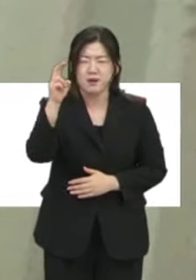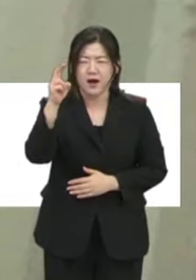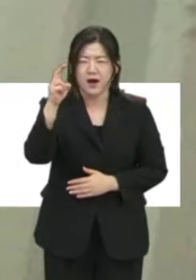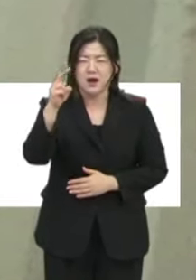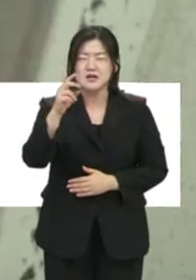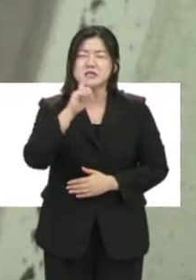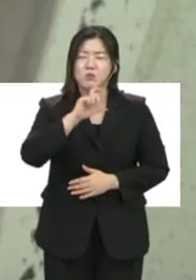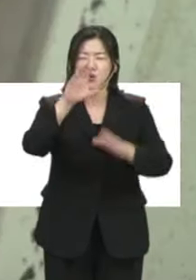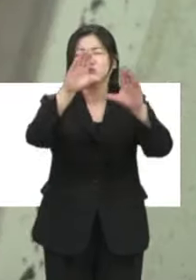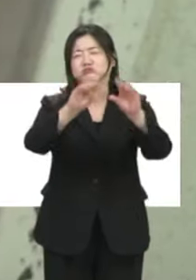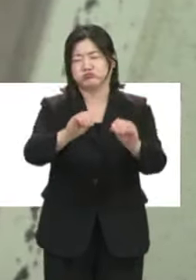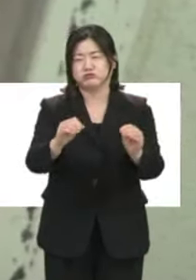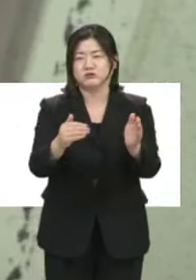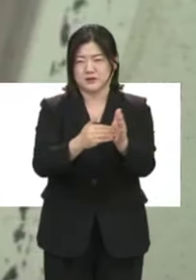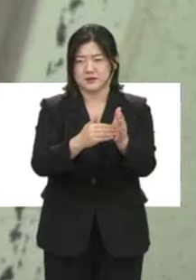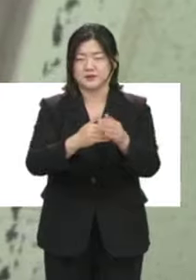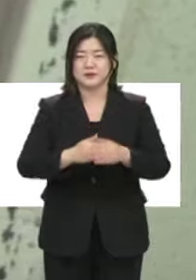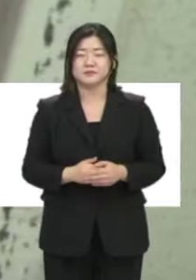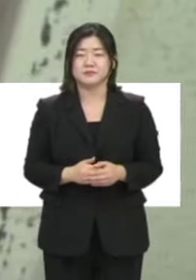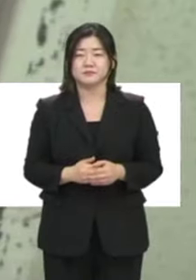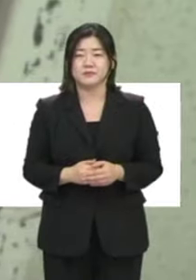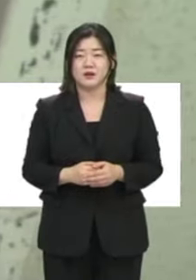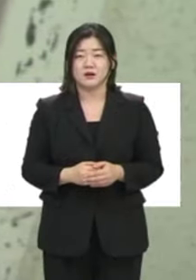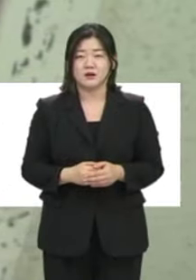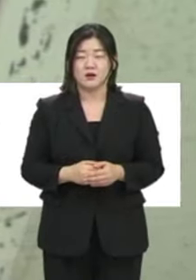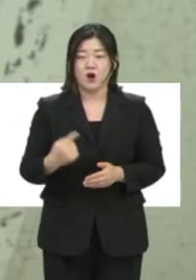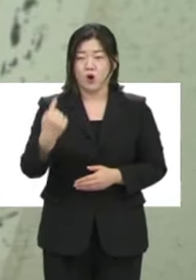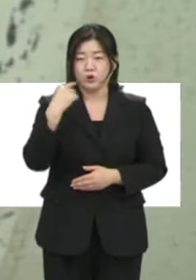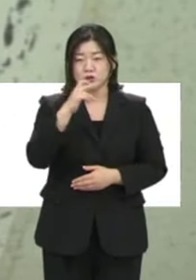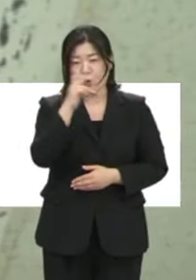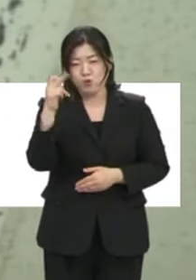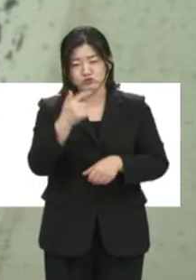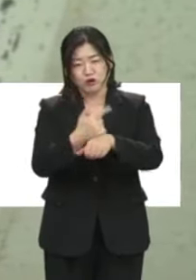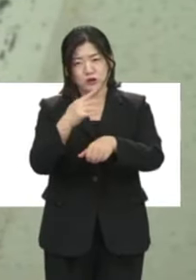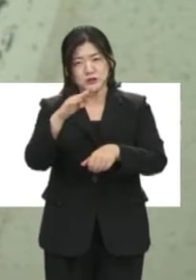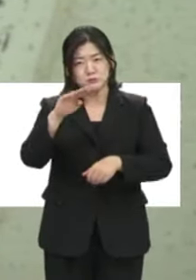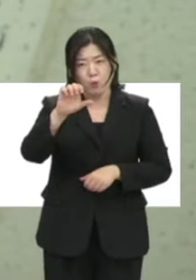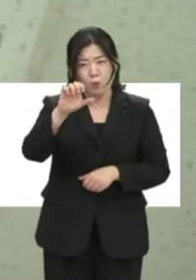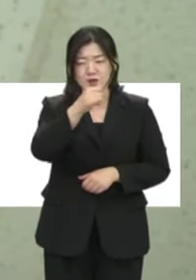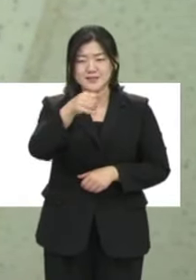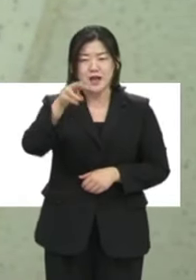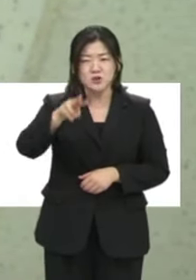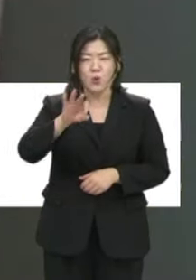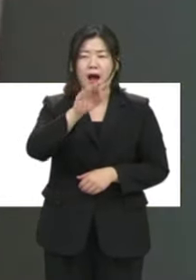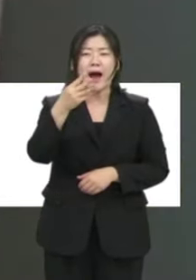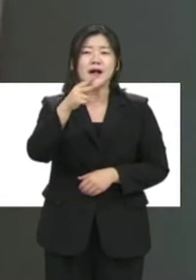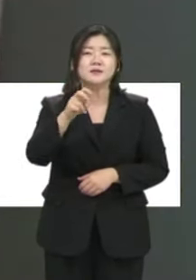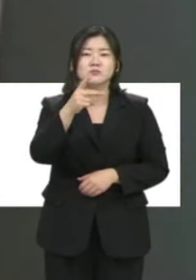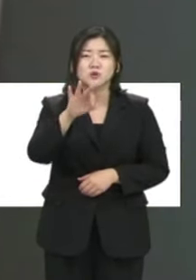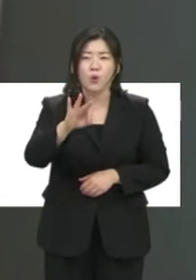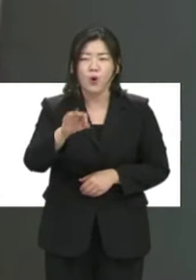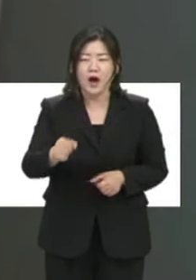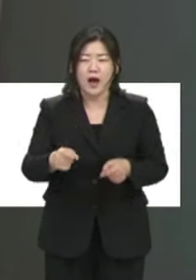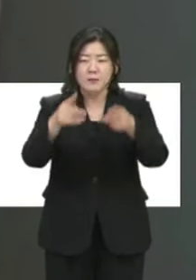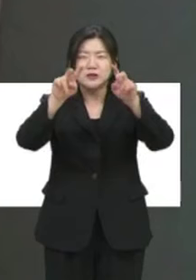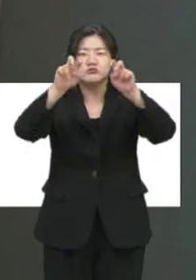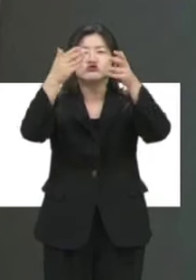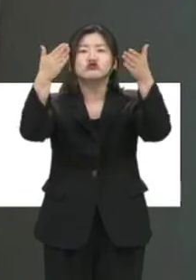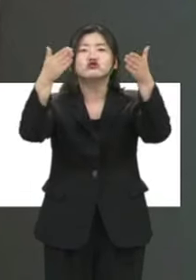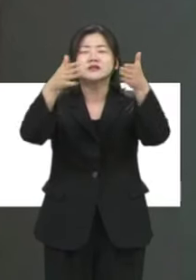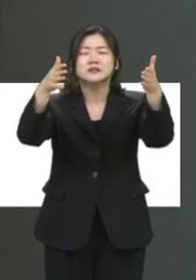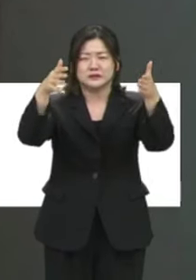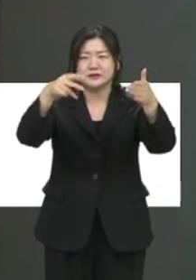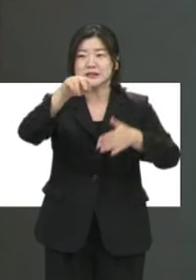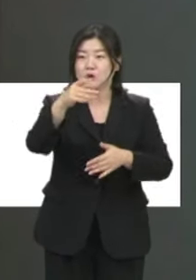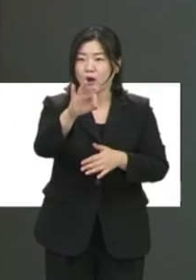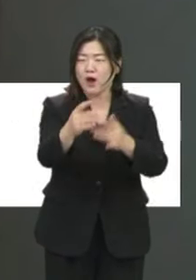낸 뒤 15분 만에 꺼졌습니다 한편 어제 오후 6시 45분 쯤 세종시 아름동 한 아파트 29층